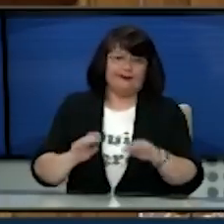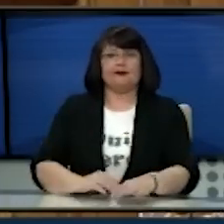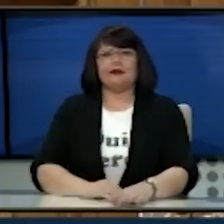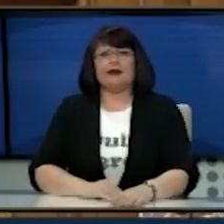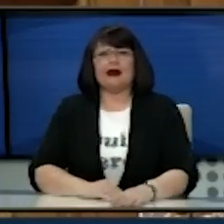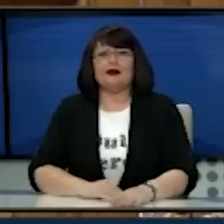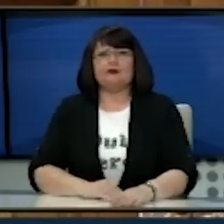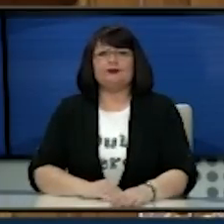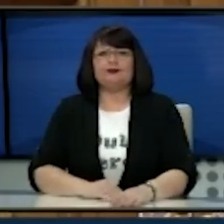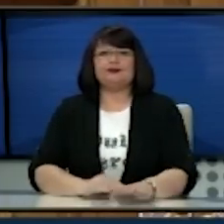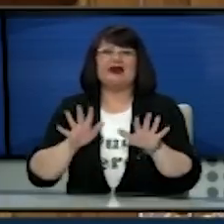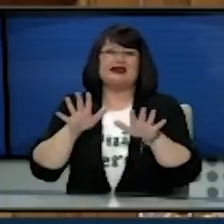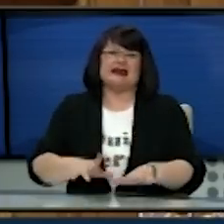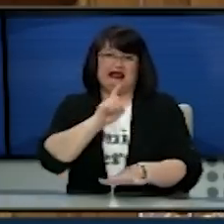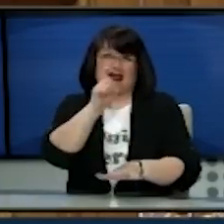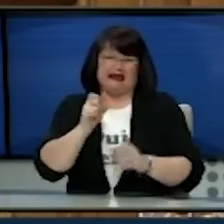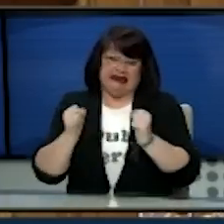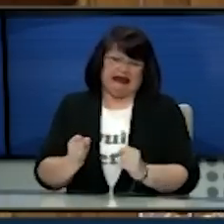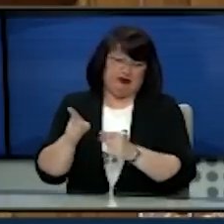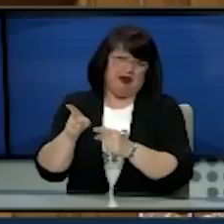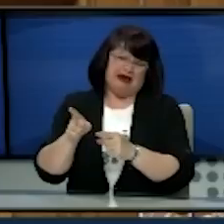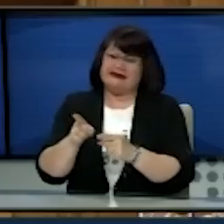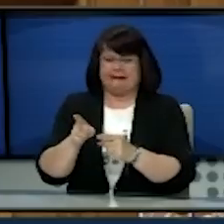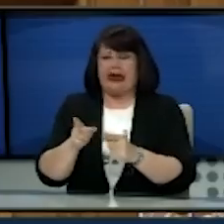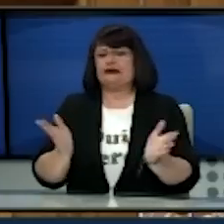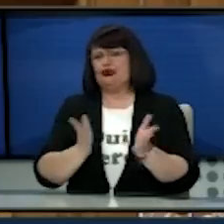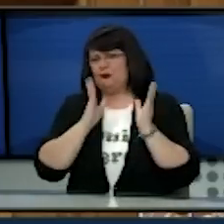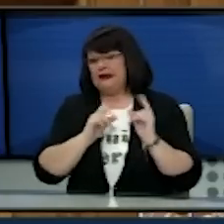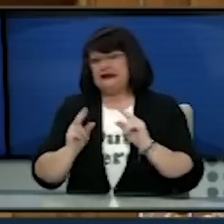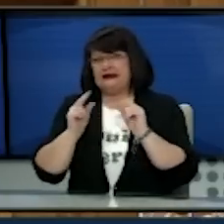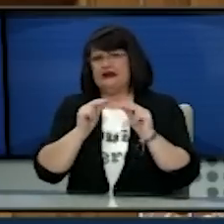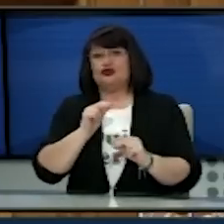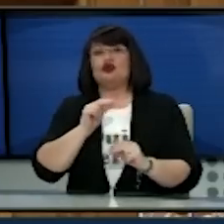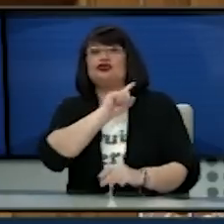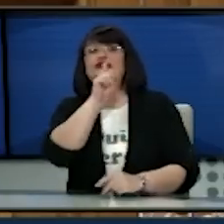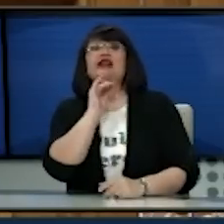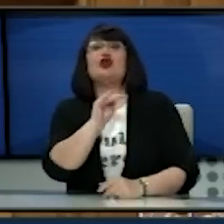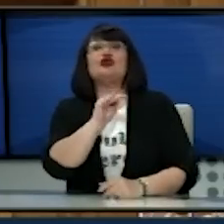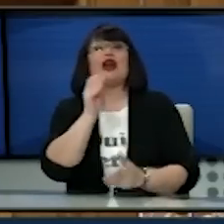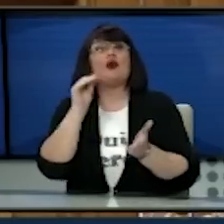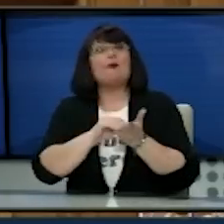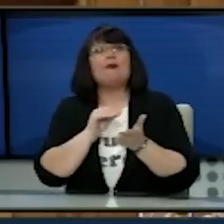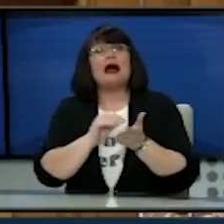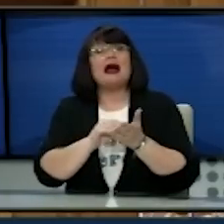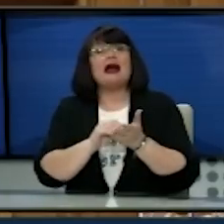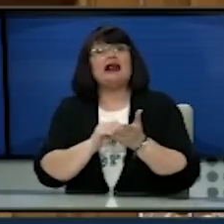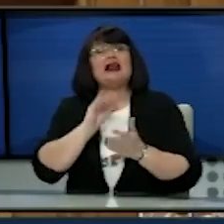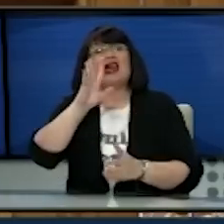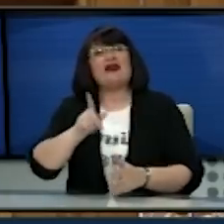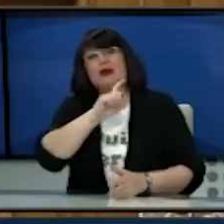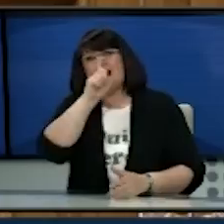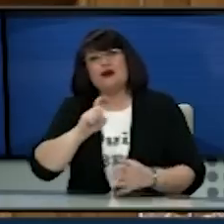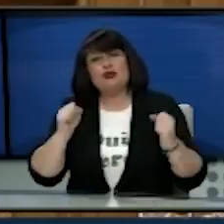συζητάμε για τις συνθήκες διαβίωσης. Ξαναρωτάμε, έχετε συνέστηση πώς ζει